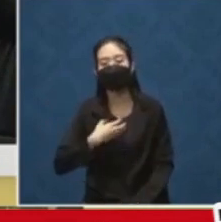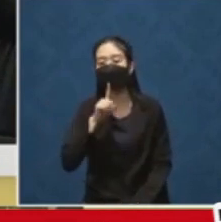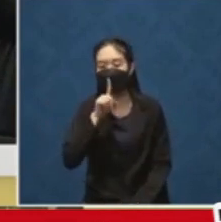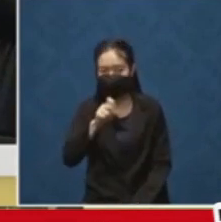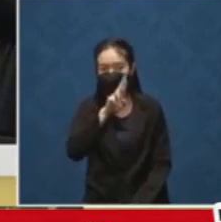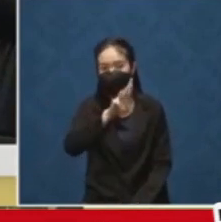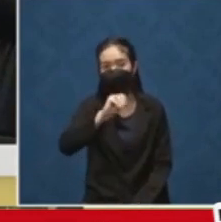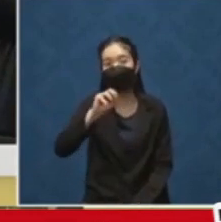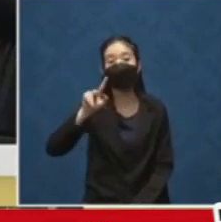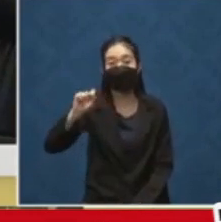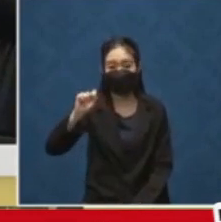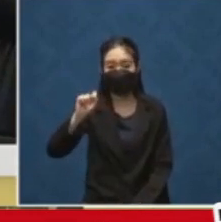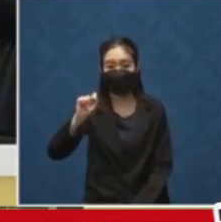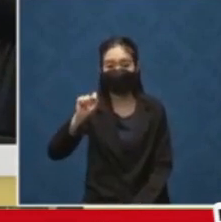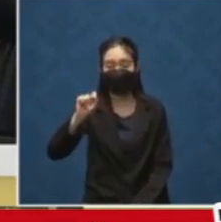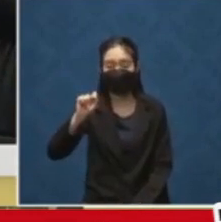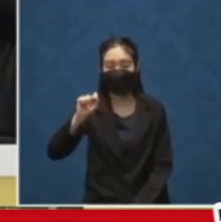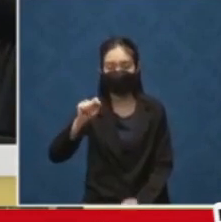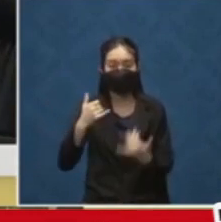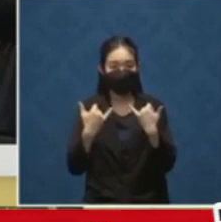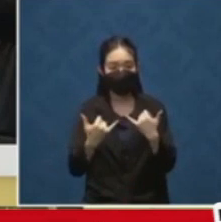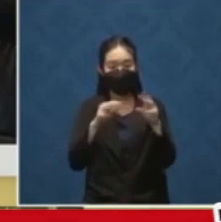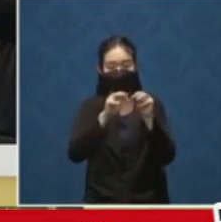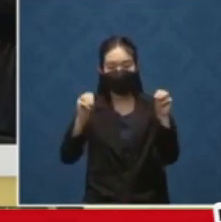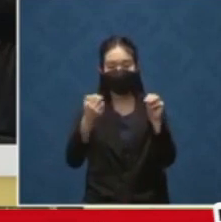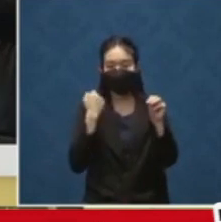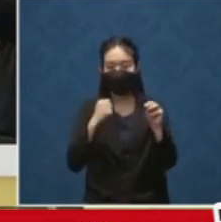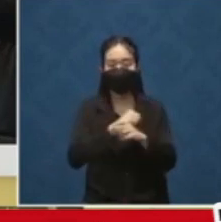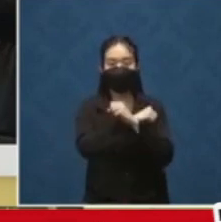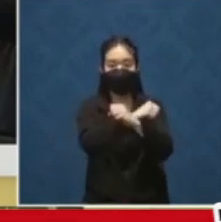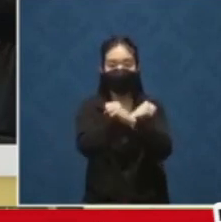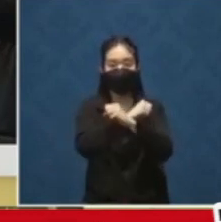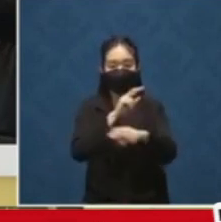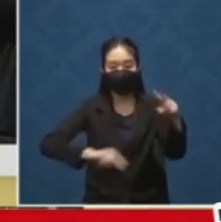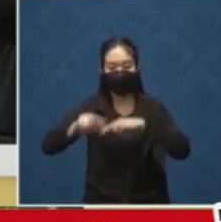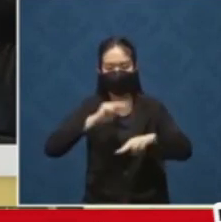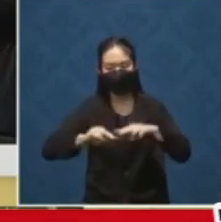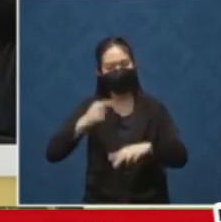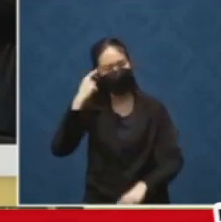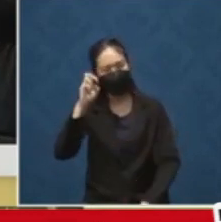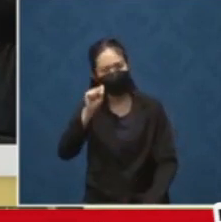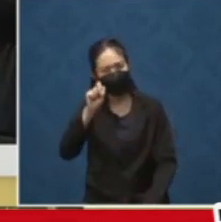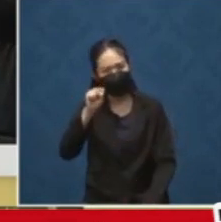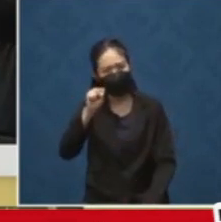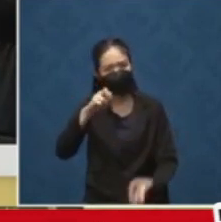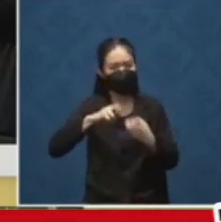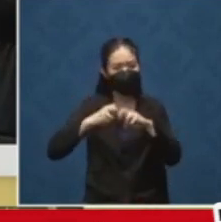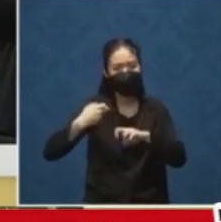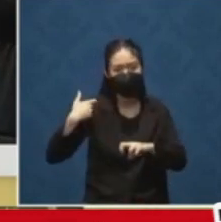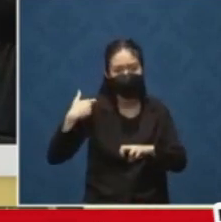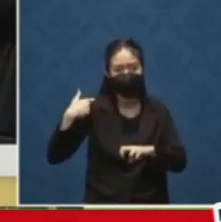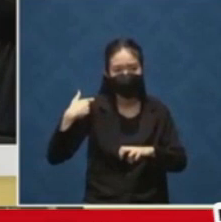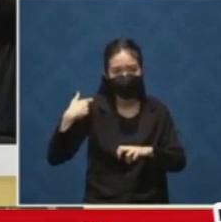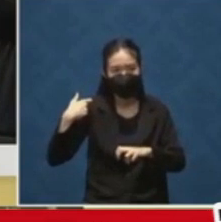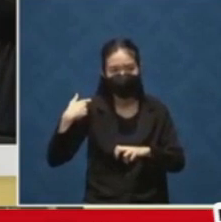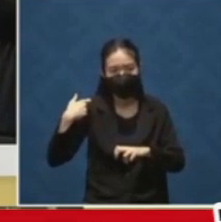ผมอยากจะถามที่ประธานบาน ปบสิว่ามัตตการที่ทพ้องกัน ไม่ใหเกิด การณี